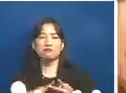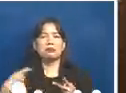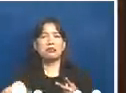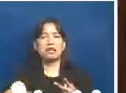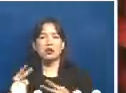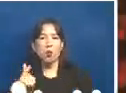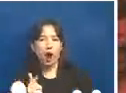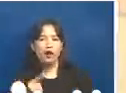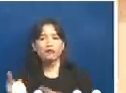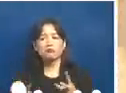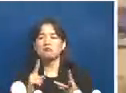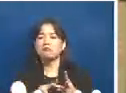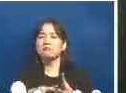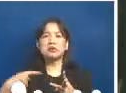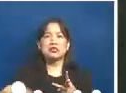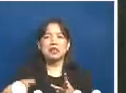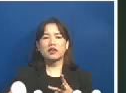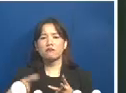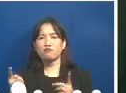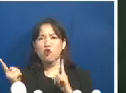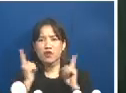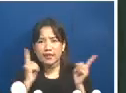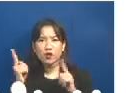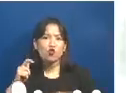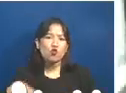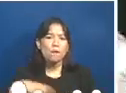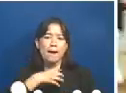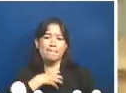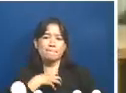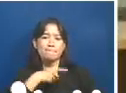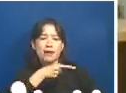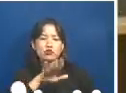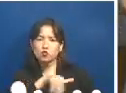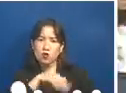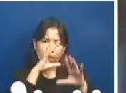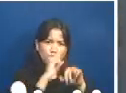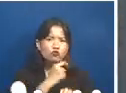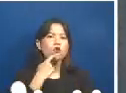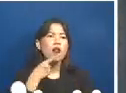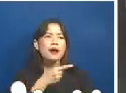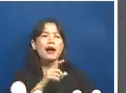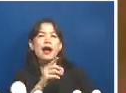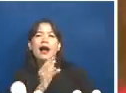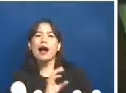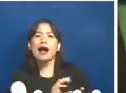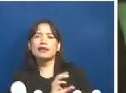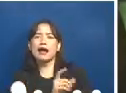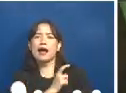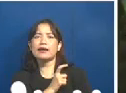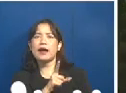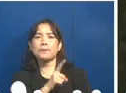Polhukam. Proses hukum kasusnya dan asal-usul harta kekayaan ayah tersangka jadi sorotan. Sebenarnya